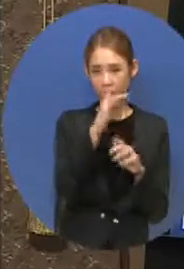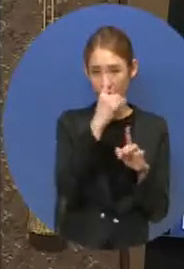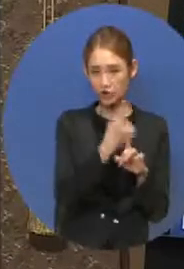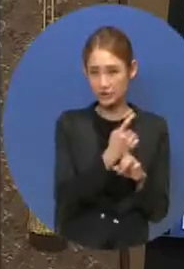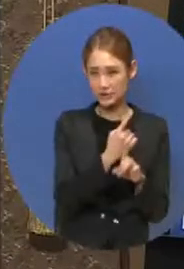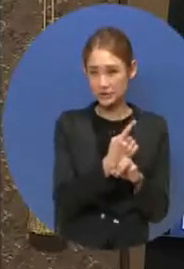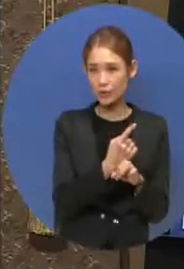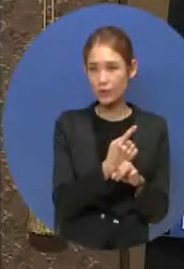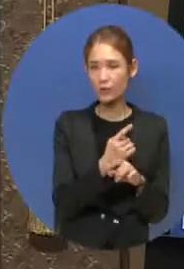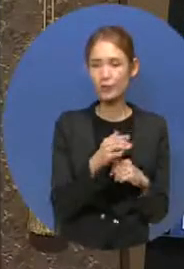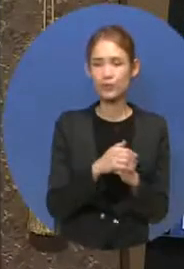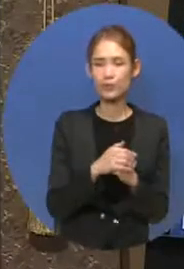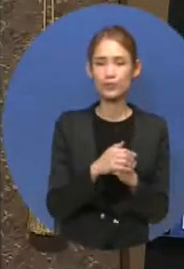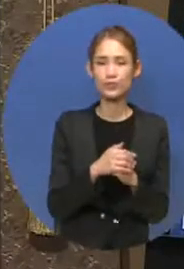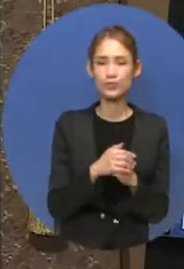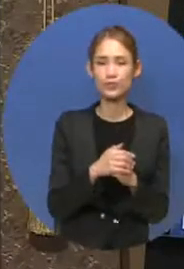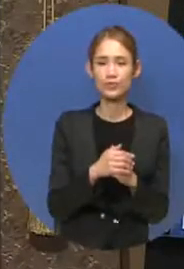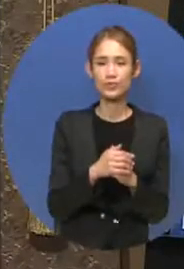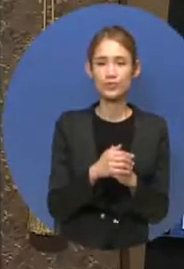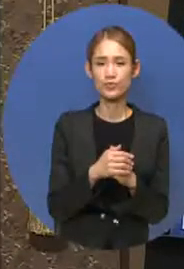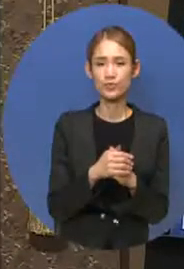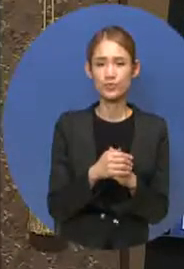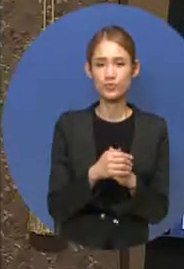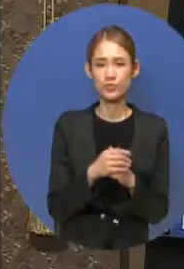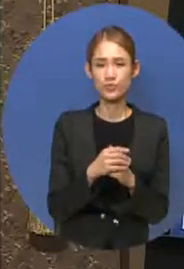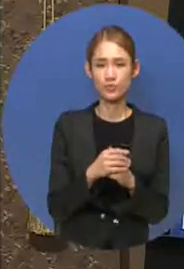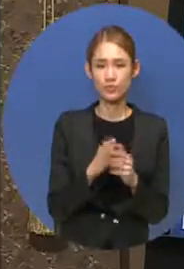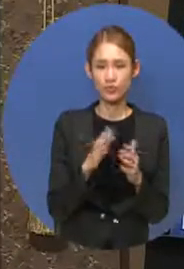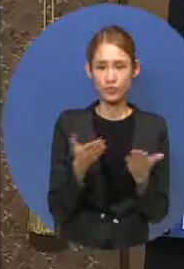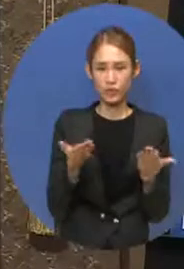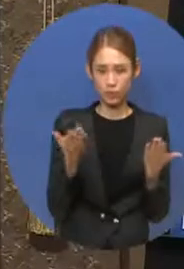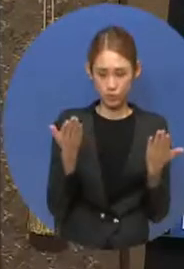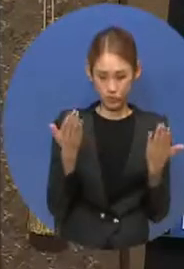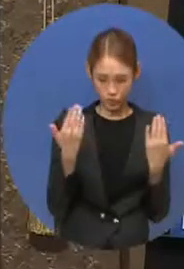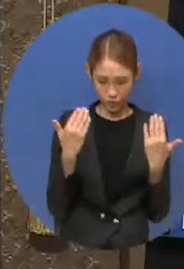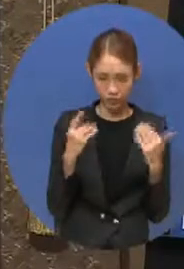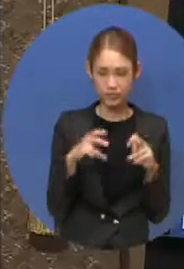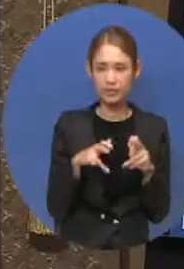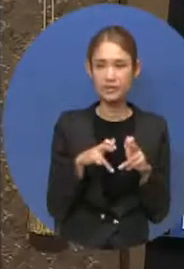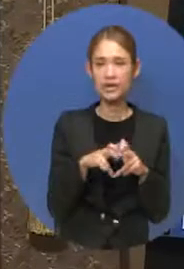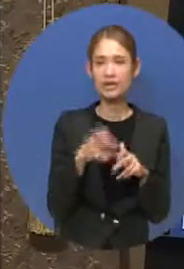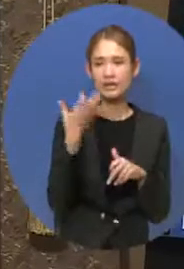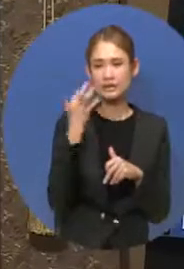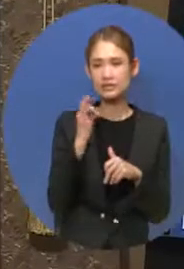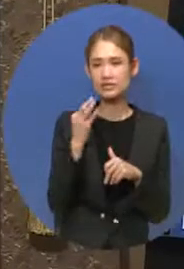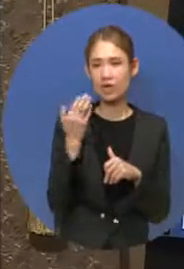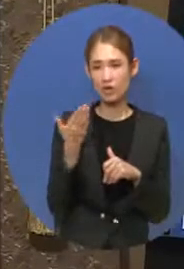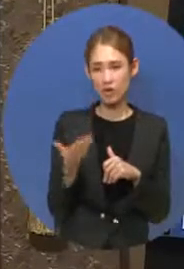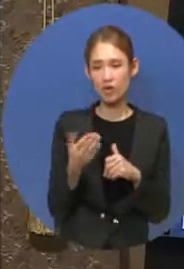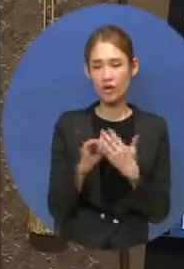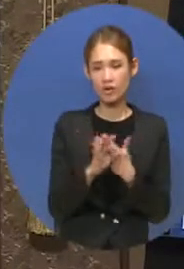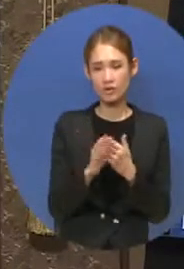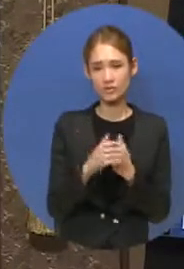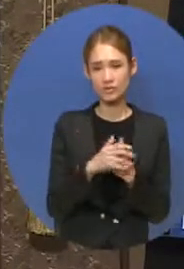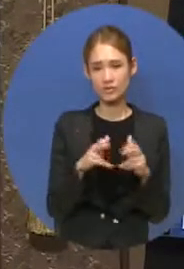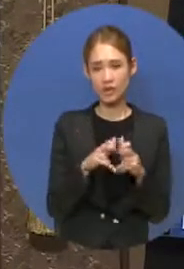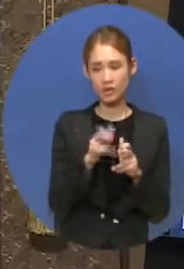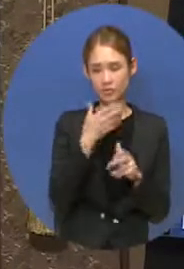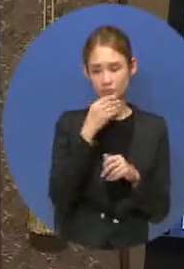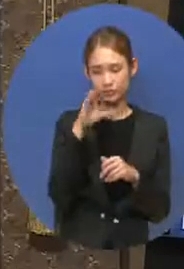치료나 언어치료를 받으시지요. 그러다가 어느 정도 이제 나름대로 장애로 인정하시게 되면 장애인 복지관에 오게